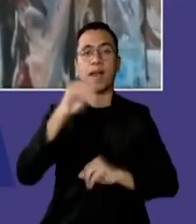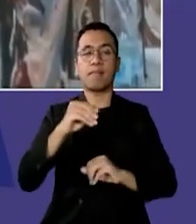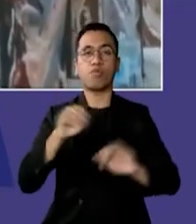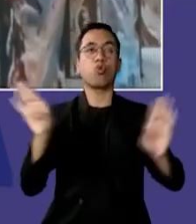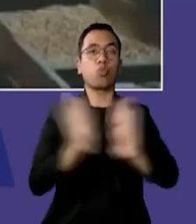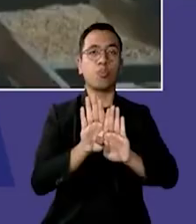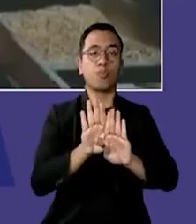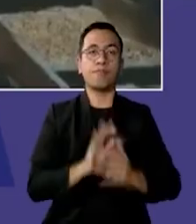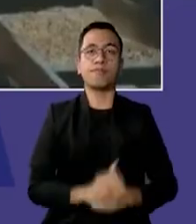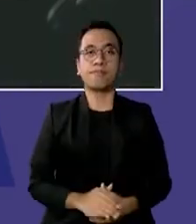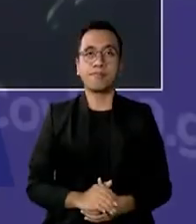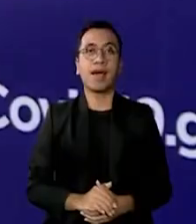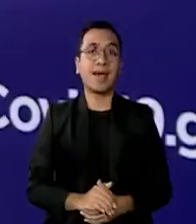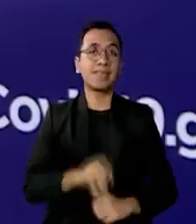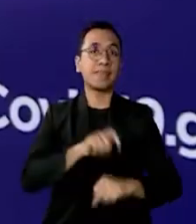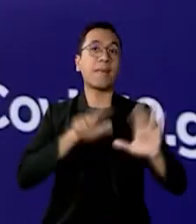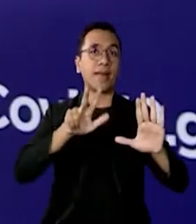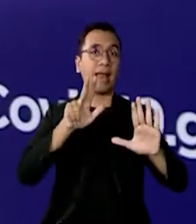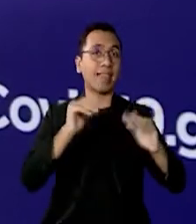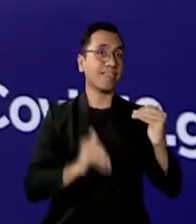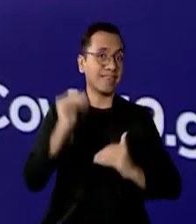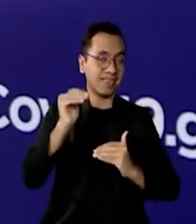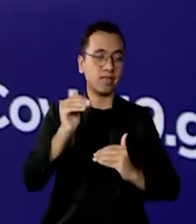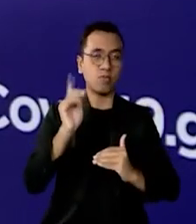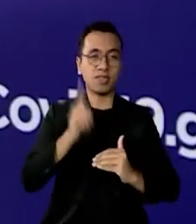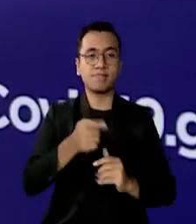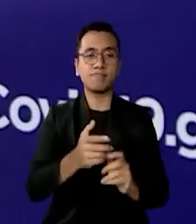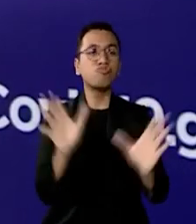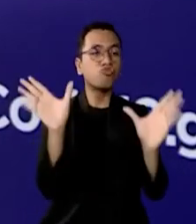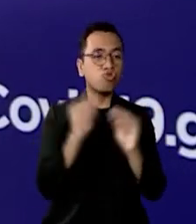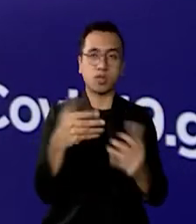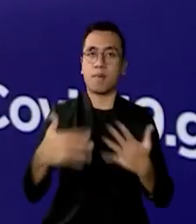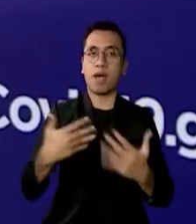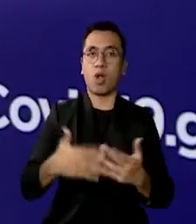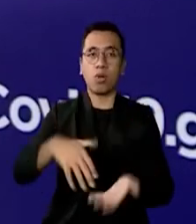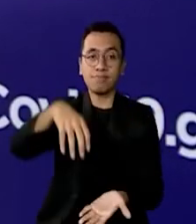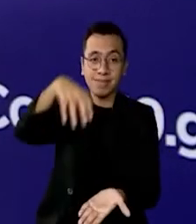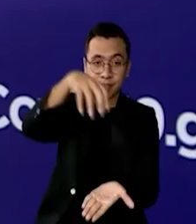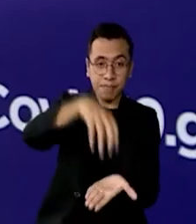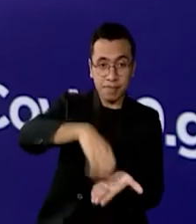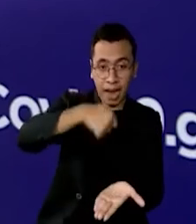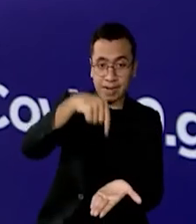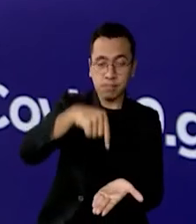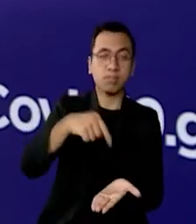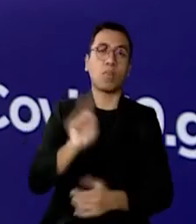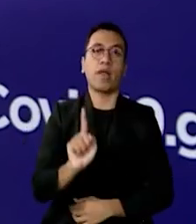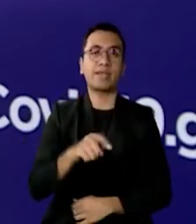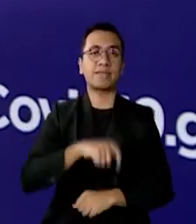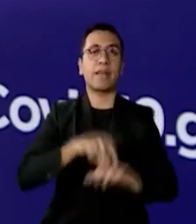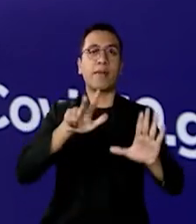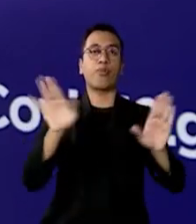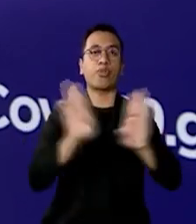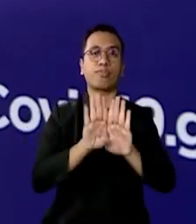system etiquetas 08.00 itu juga kan salah satu antisipasi la untuk pengeluaran khusus lebih tinggi lagi dan minimal memang ada